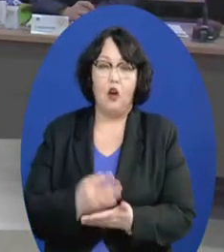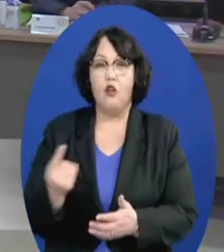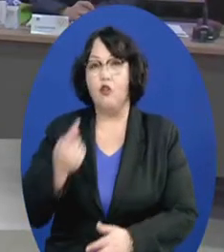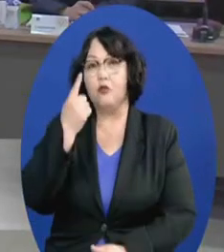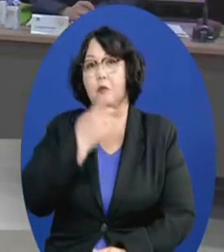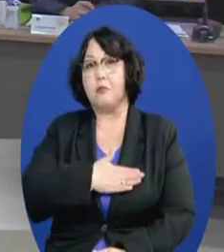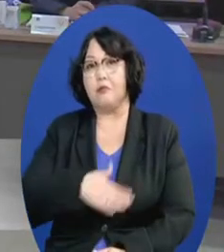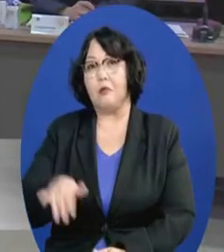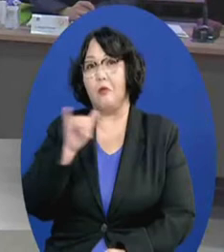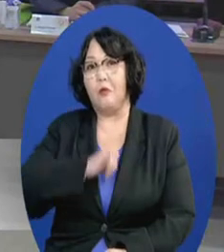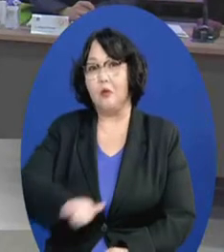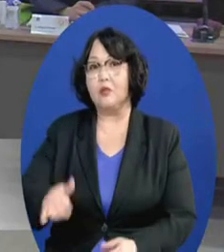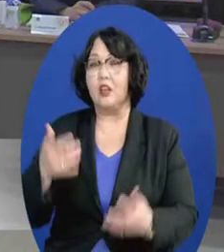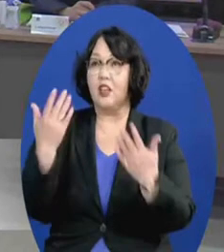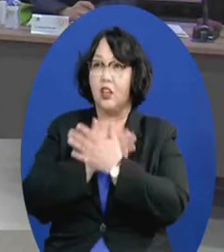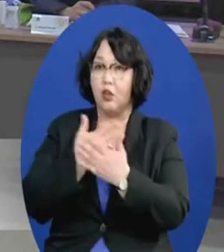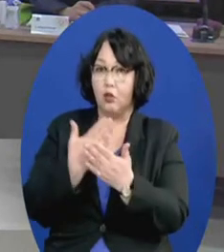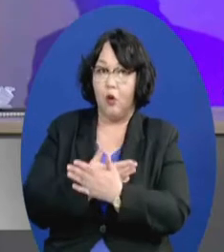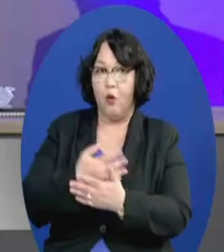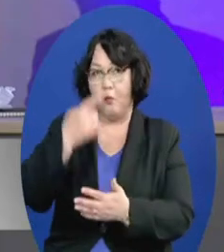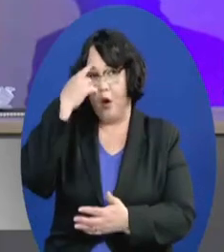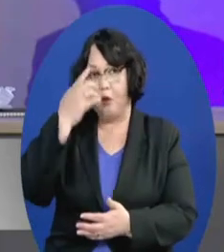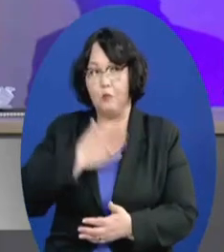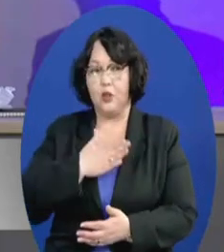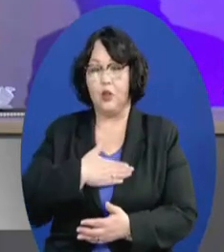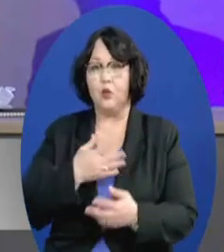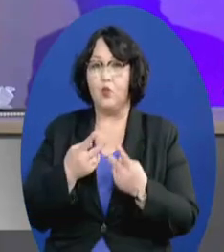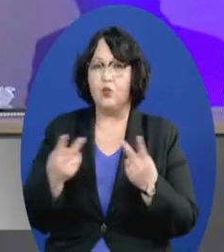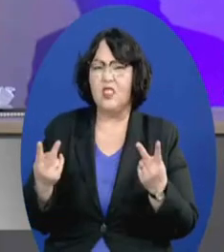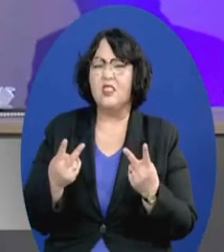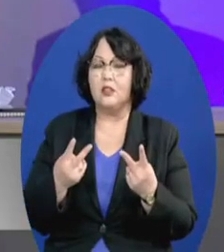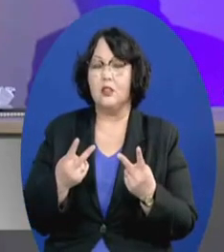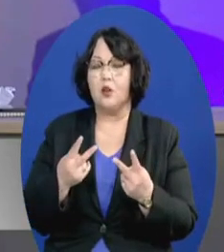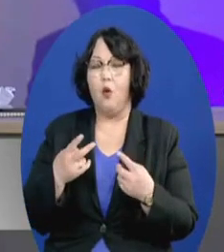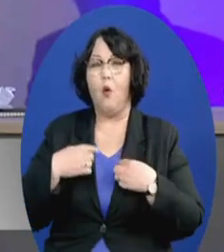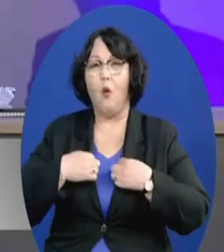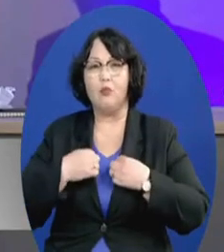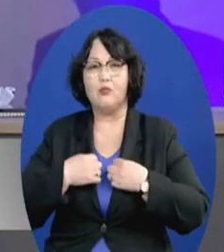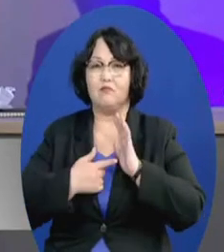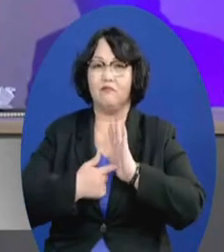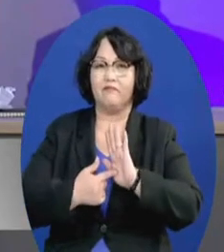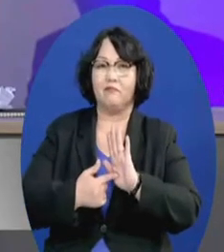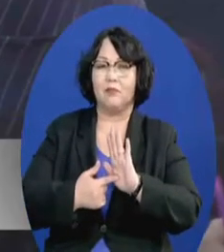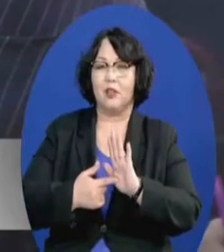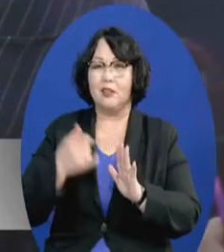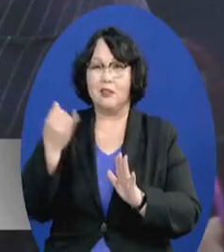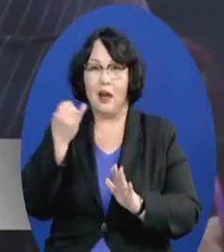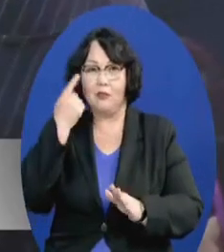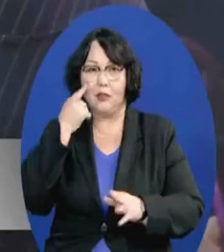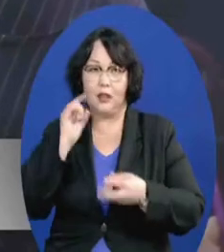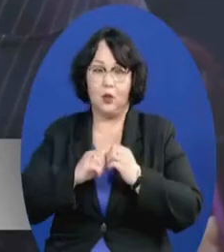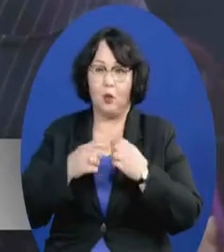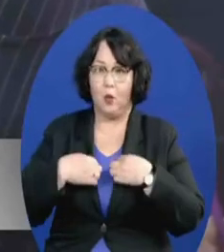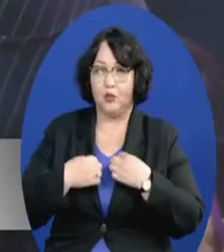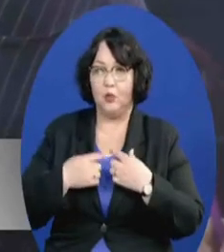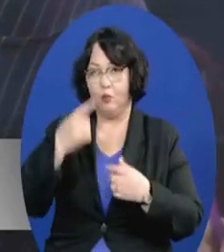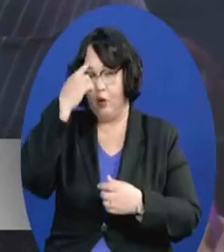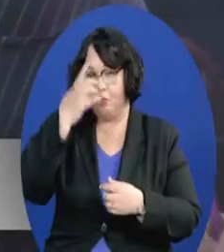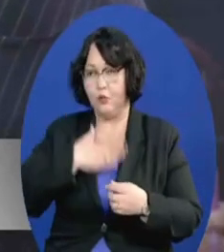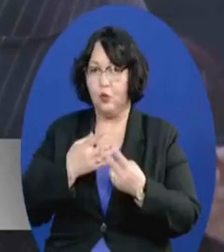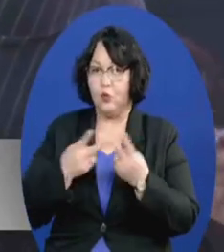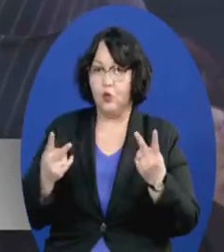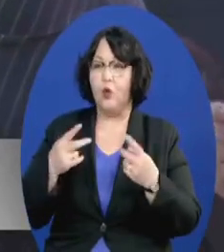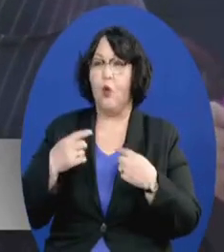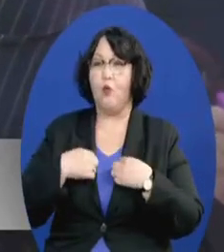Өндөр хөгжилтэй улс орнууд дэлгэцийн бүтээлд Монгол үндэсний хувцас загварыг ашиглах болсон. Хувцас загварын томоохон арга хэмжээнд ч загвар зохион бүтээгчид манай үндэсний хувцсыг